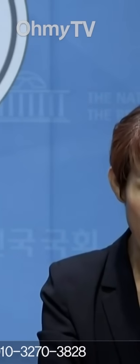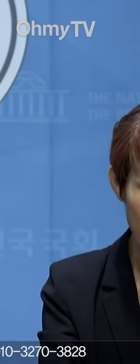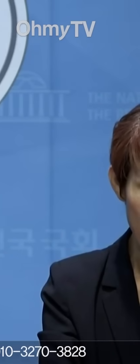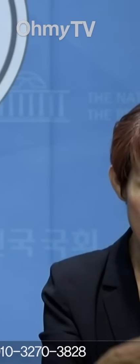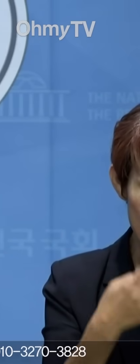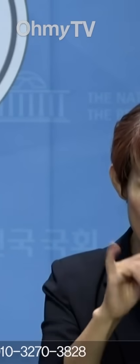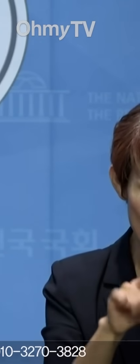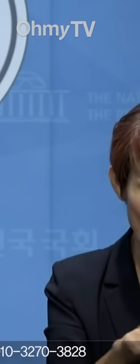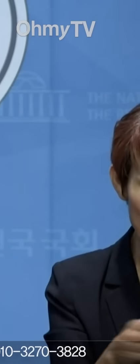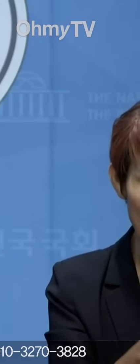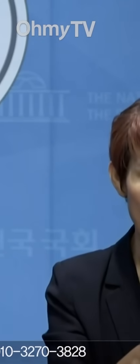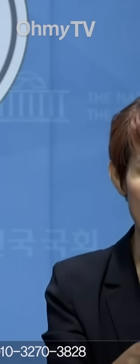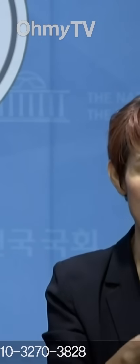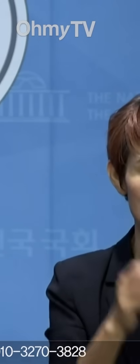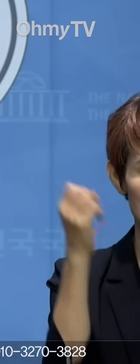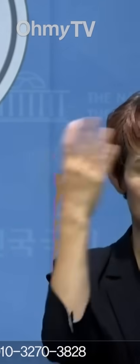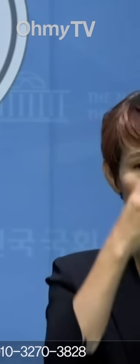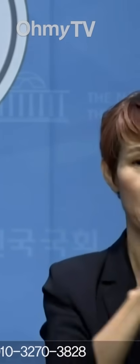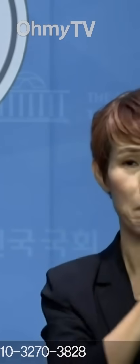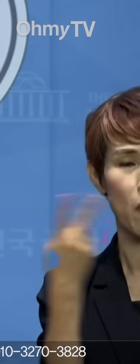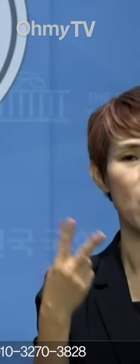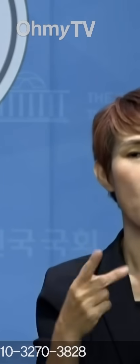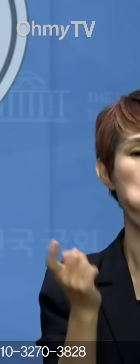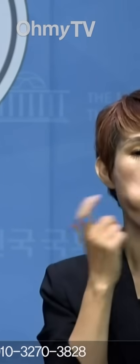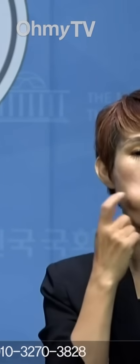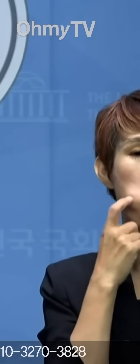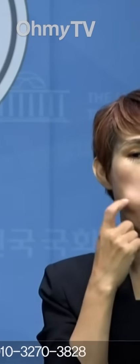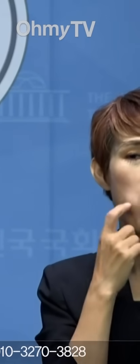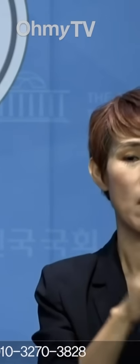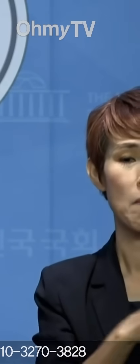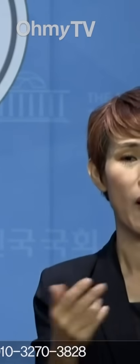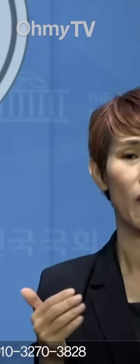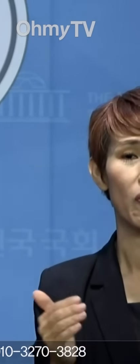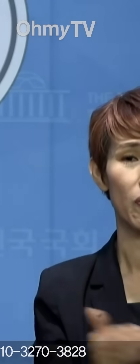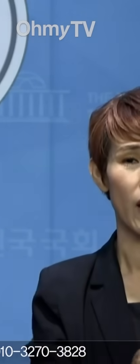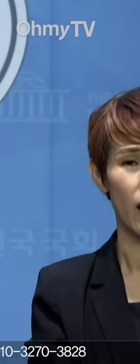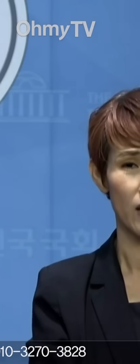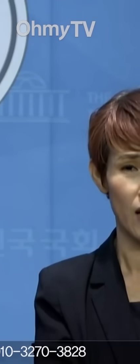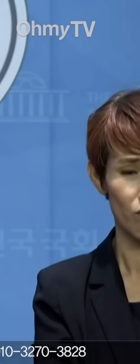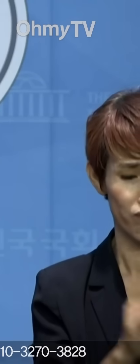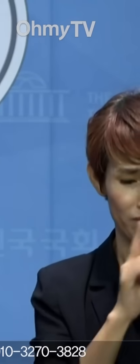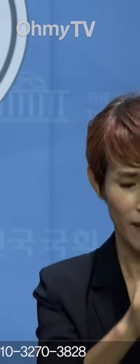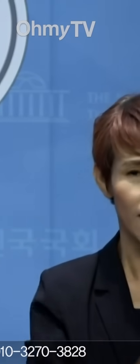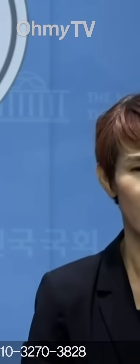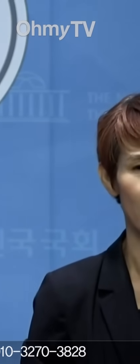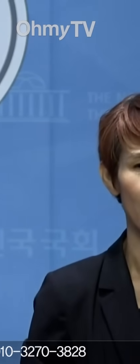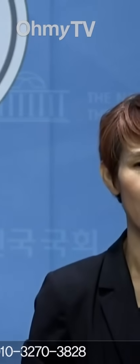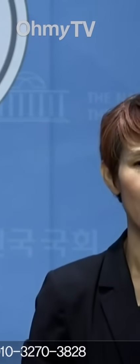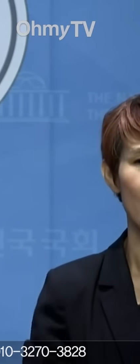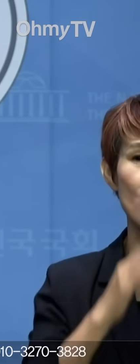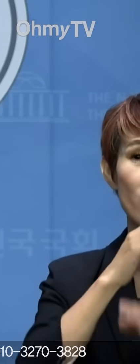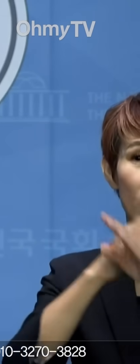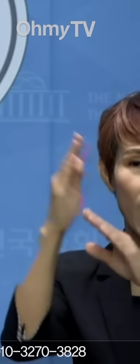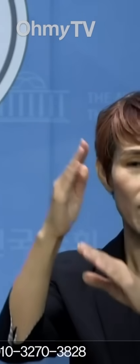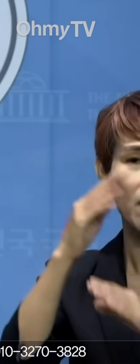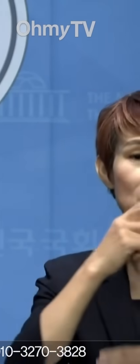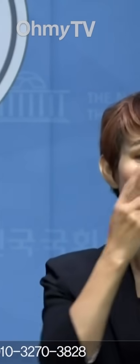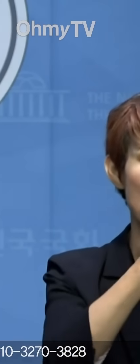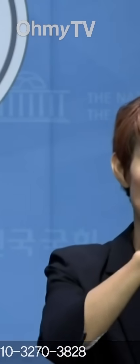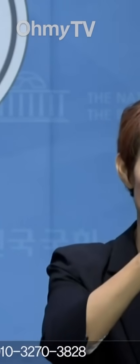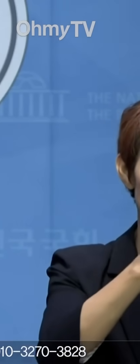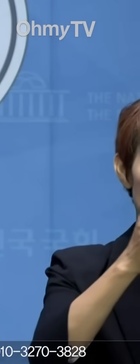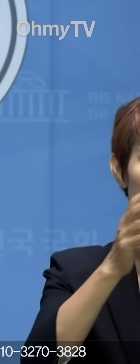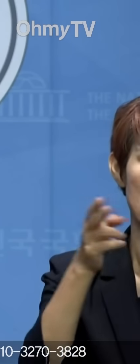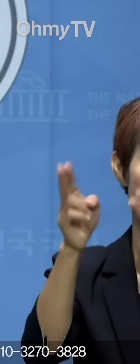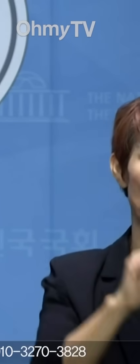갑자기 위장 신분이라는 영화의 시나리오를 쓰고 있는 것입니다. 북한과 필리핀은